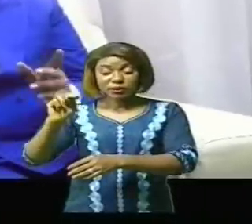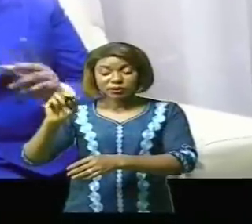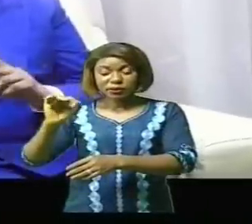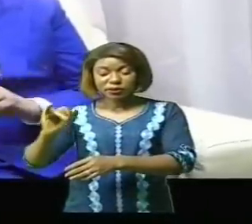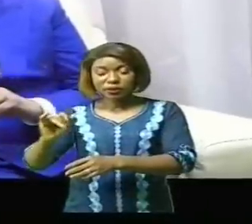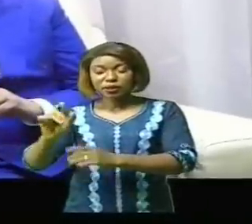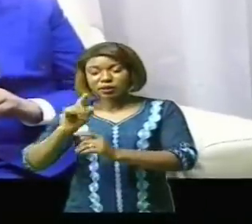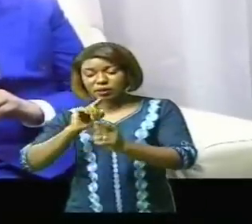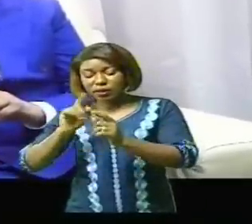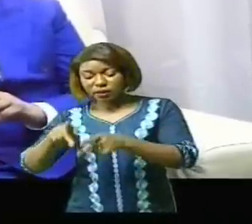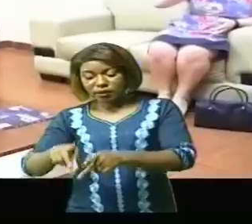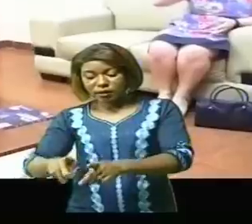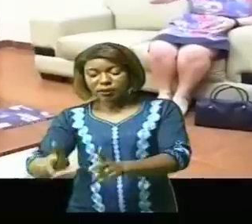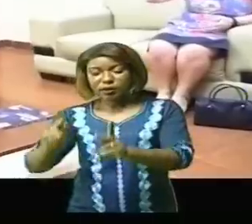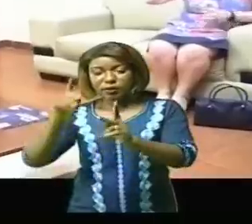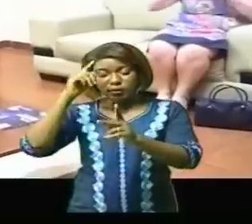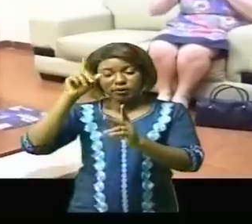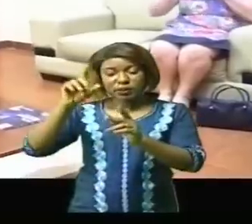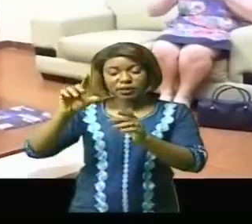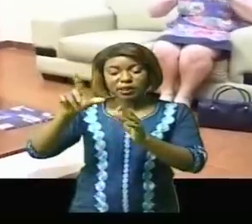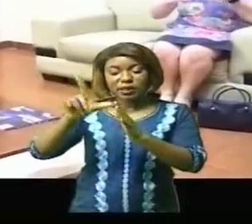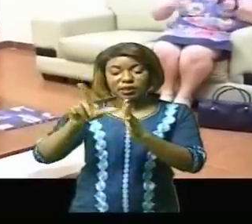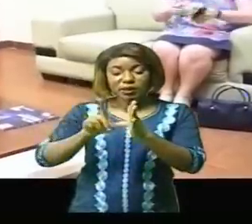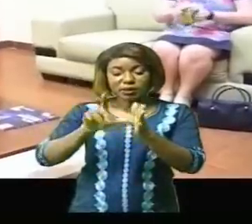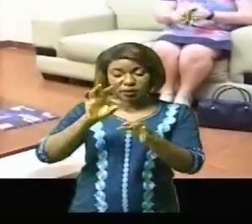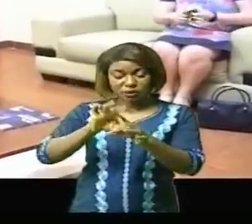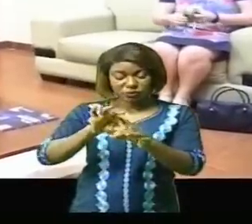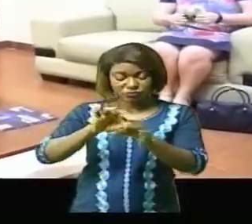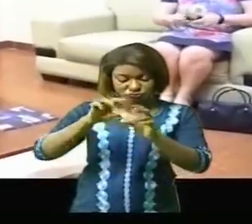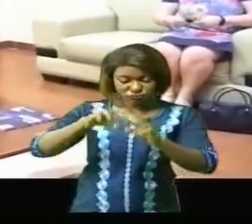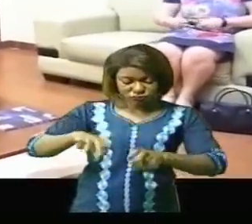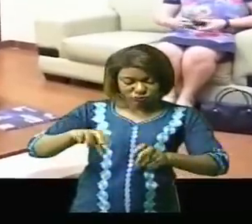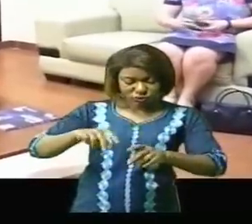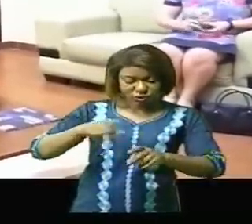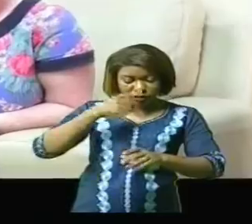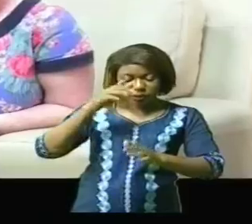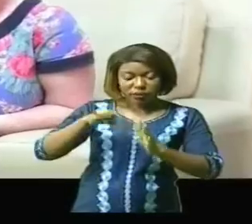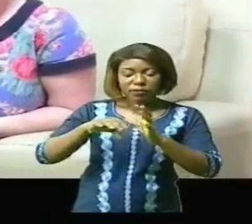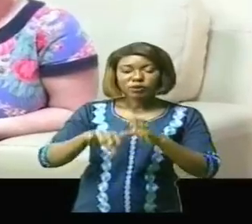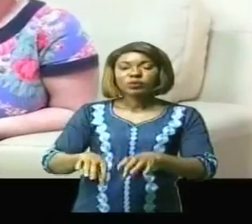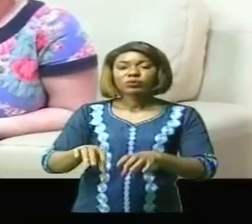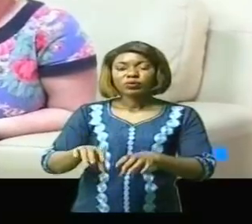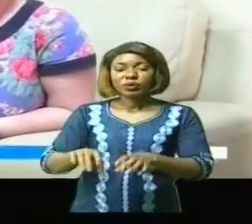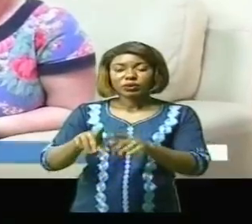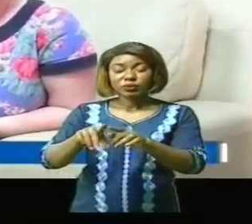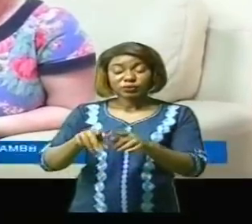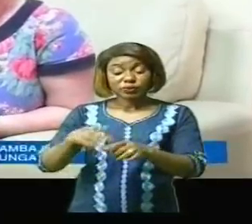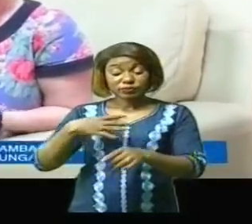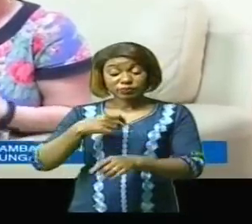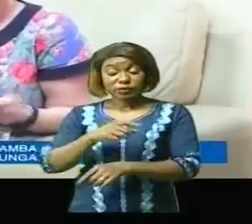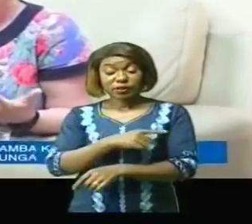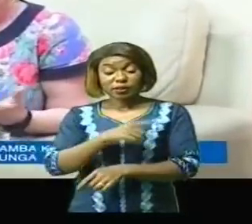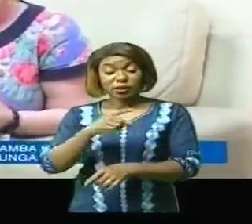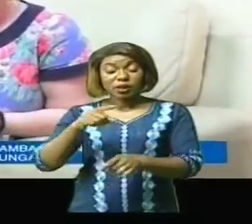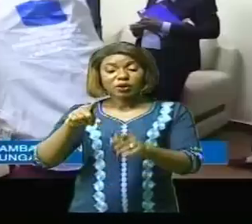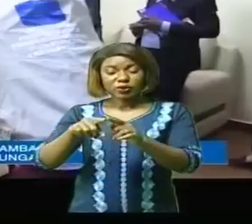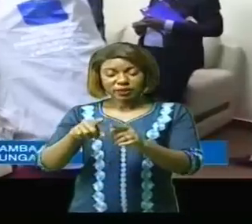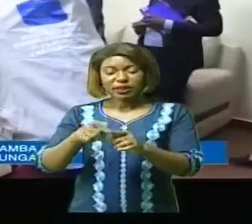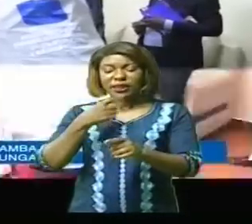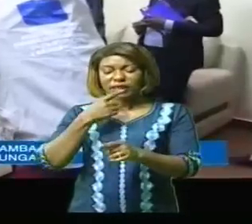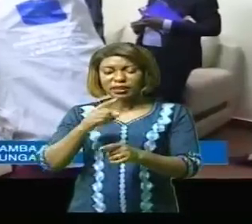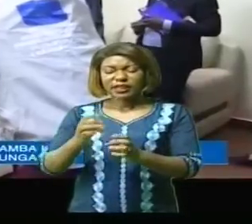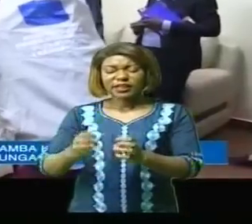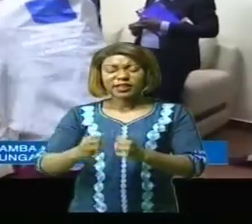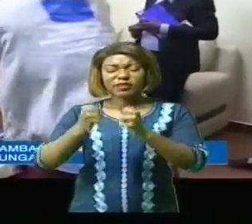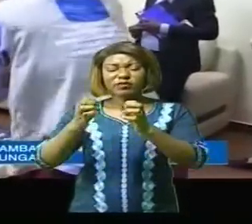d'évoquer également le volet sur la loi électorale actuellement en examen au Parlement congolais. Sophia Willits a en outre rassuré que les